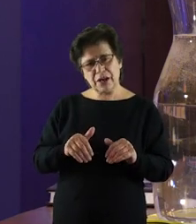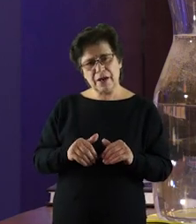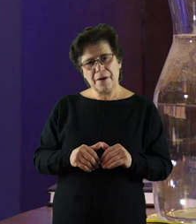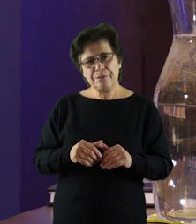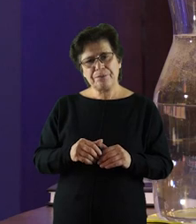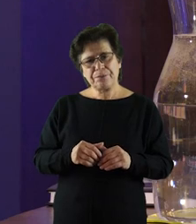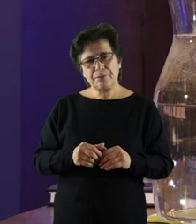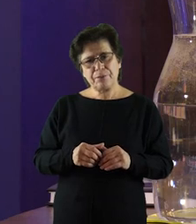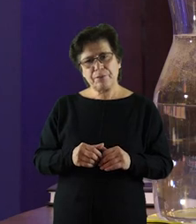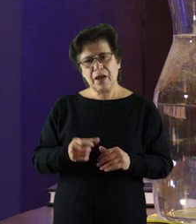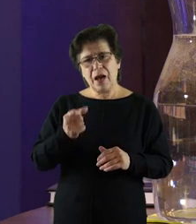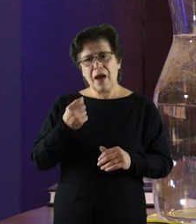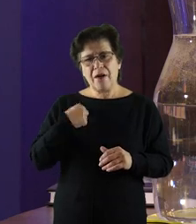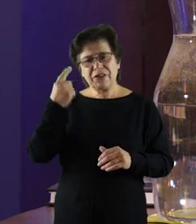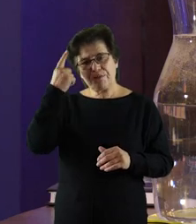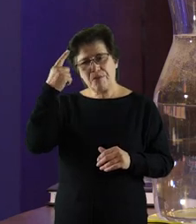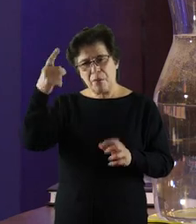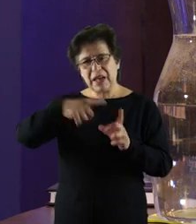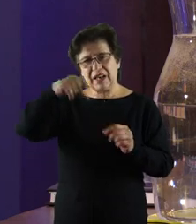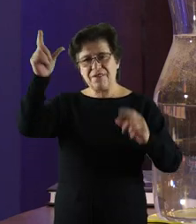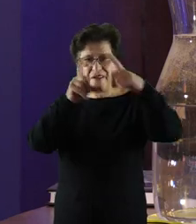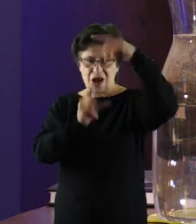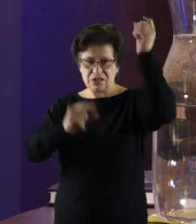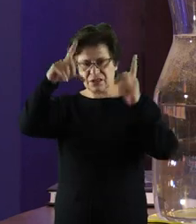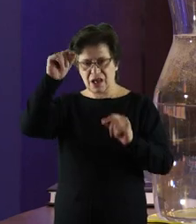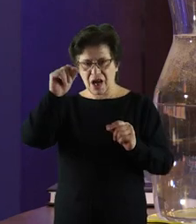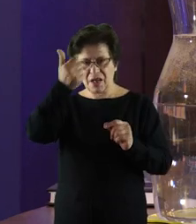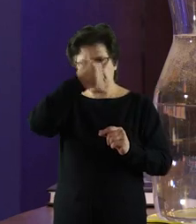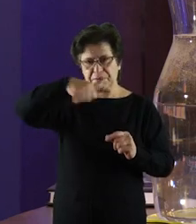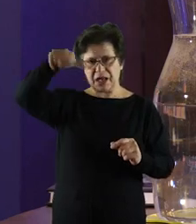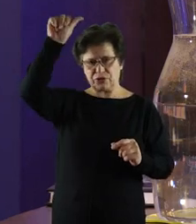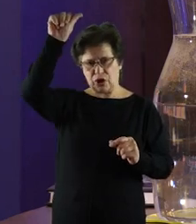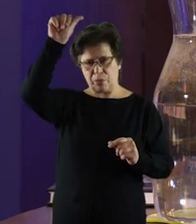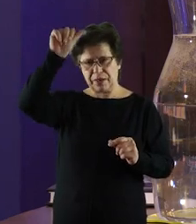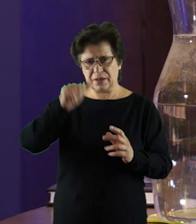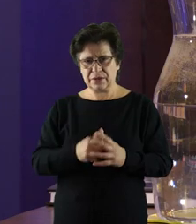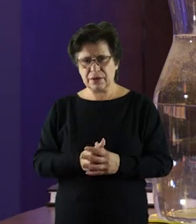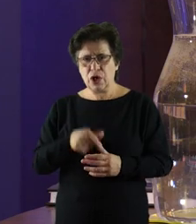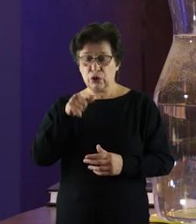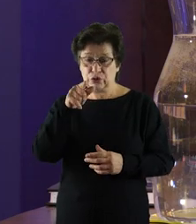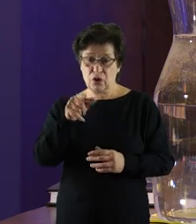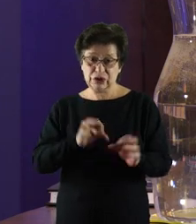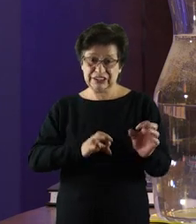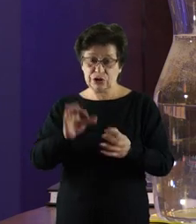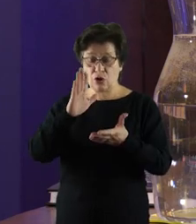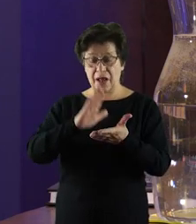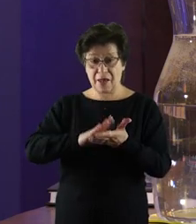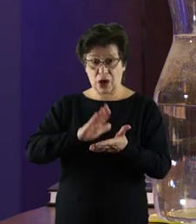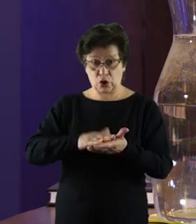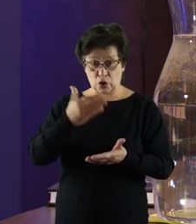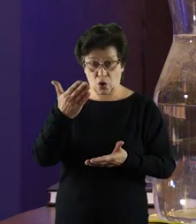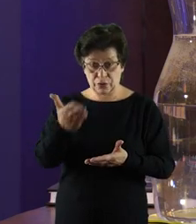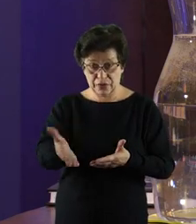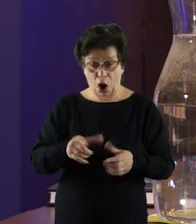też wspomnę o Gwieździe z pierwszego piętra. To historia nagrodzona na ubiegłorocznym